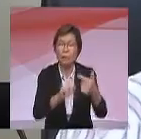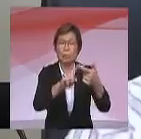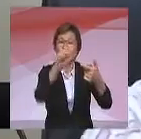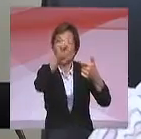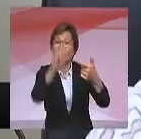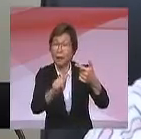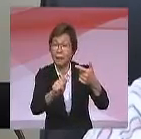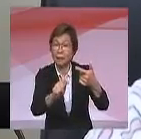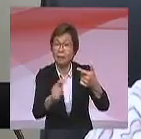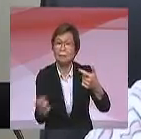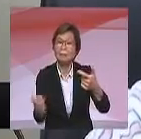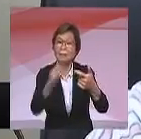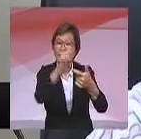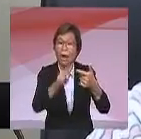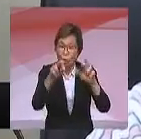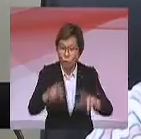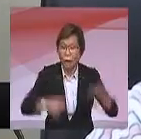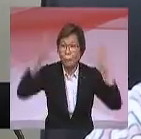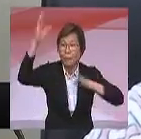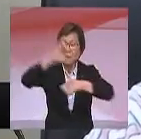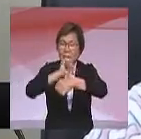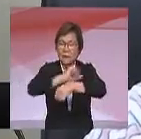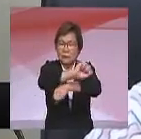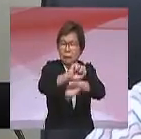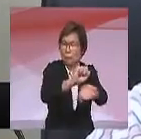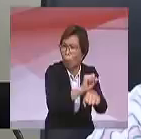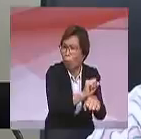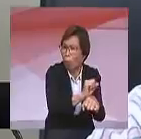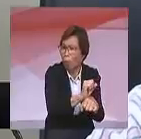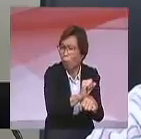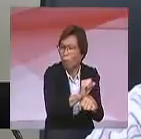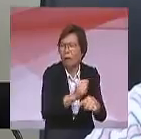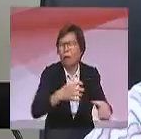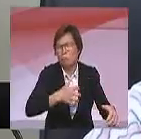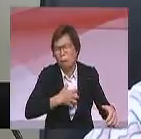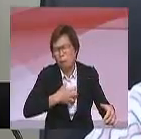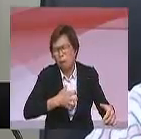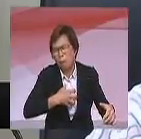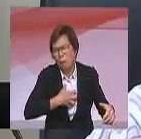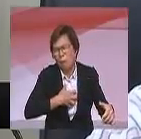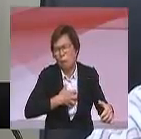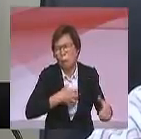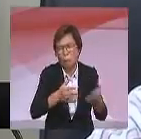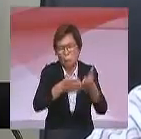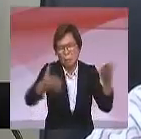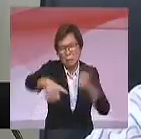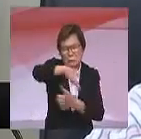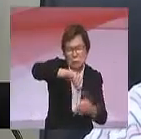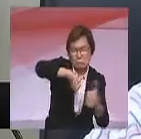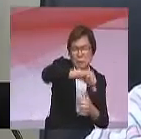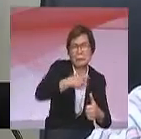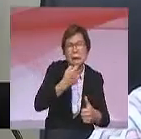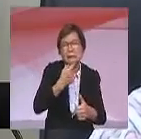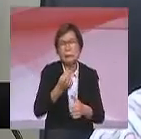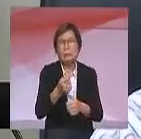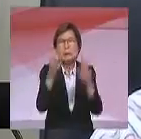kedua saya berkenaan dengan rakyat kita yang bekerja di Singapura. Terdapat keluhan di media sosial yang mana mereka mengatakan